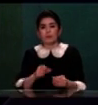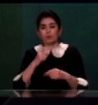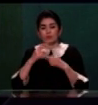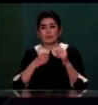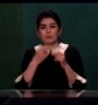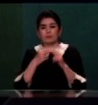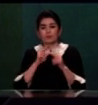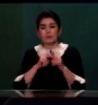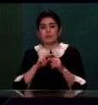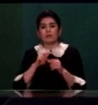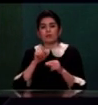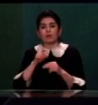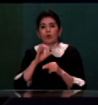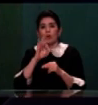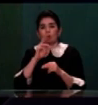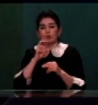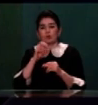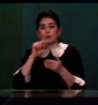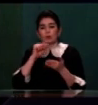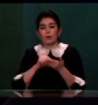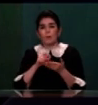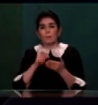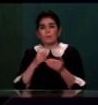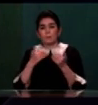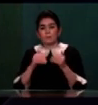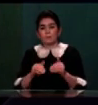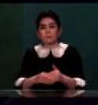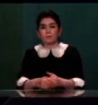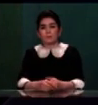Navbatdagisini ham va OK tugmasi bosiladi.